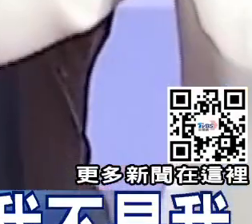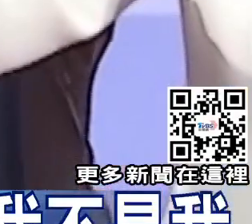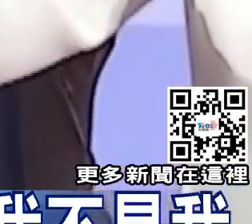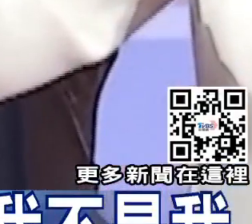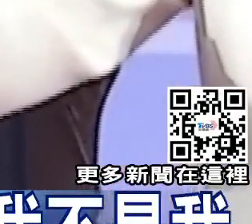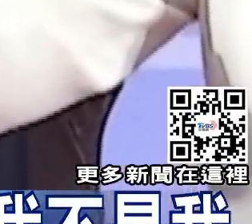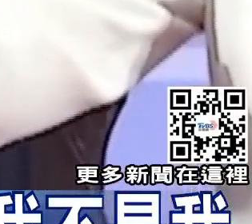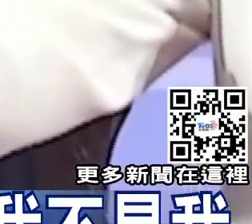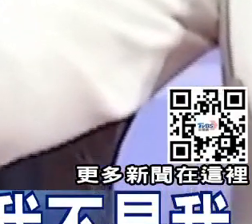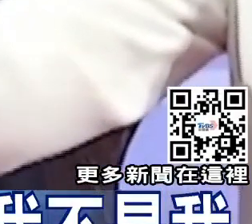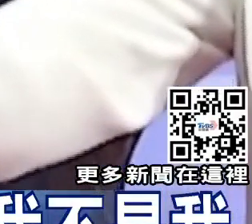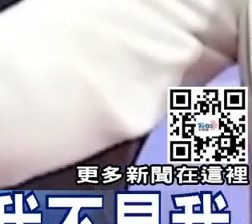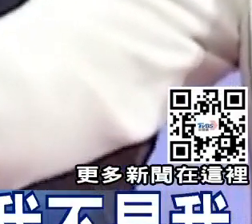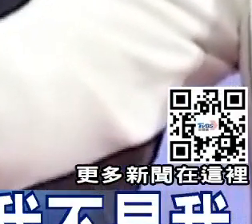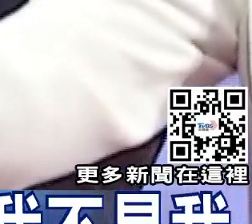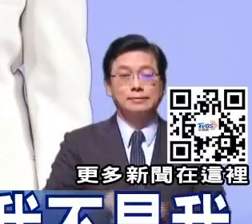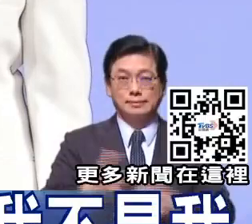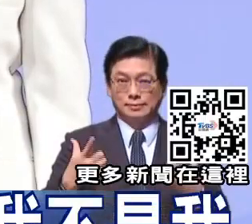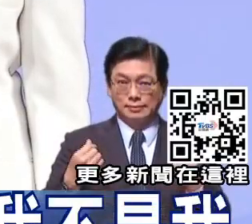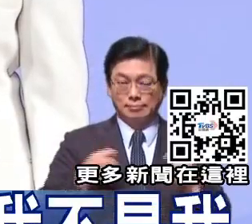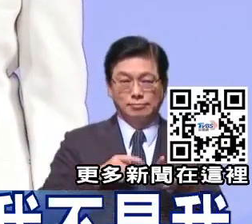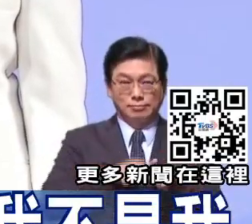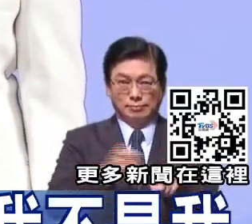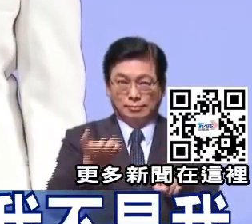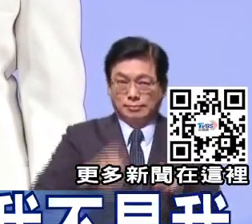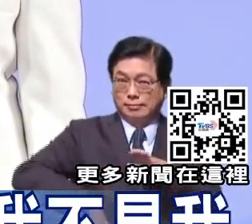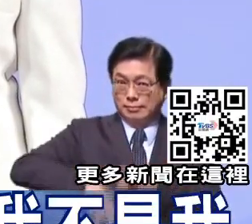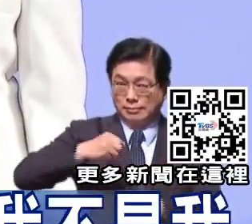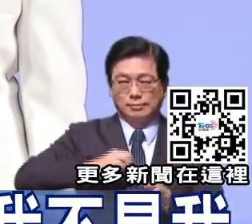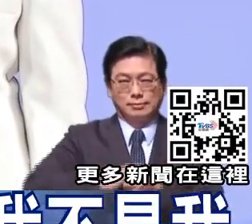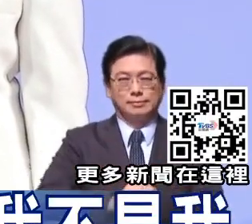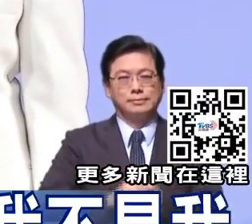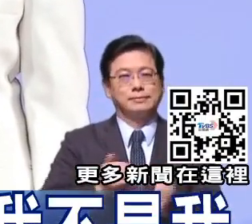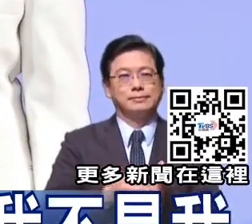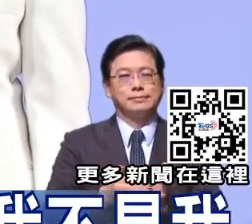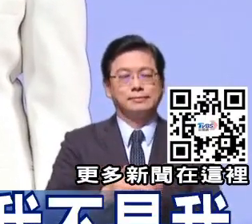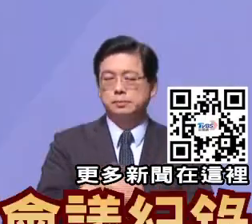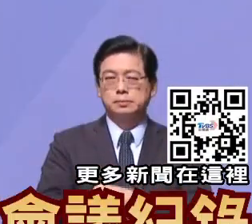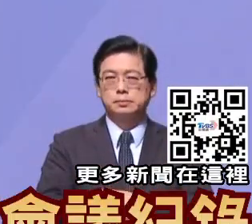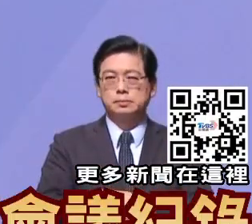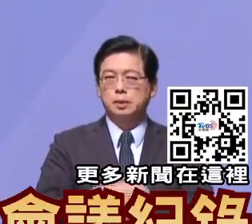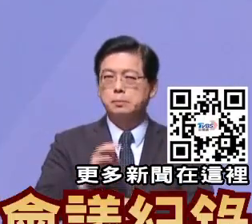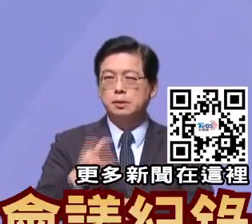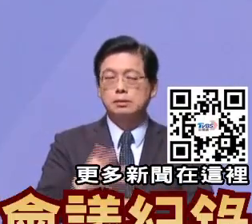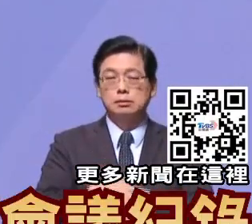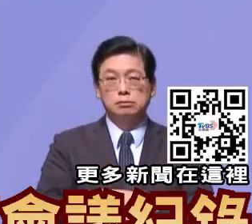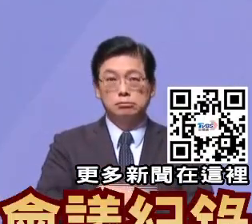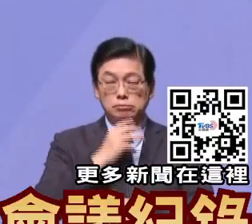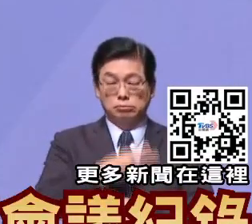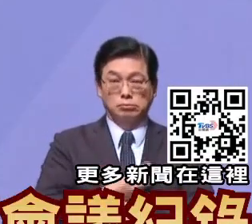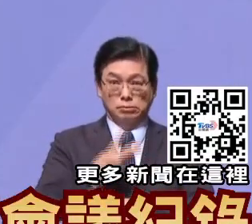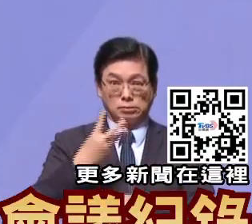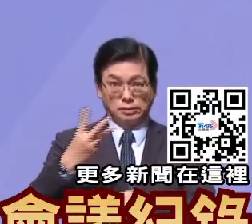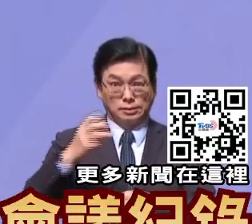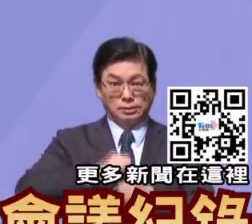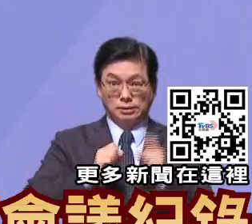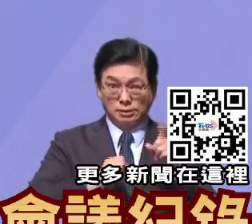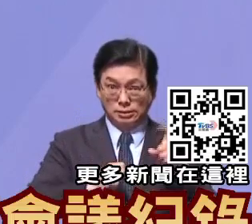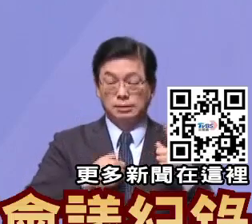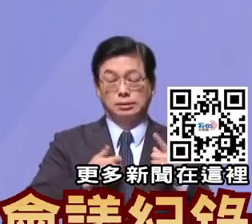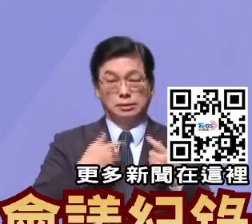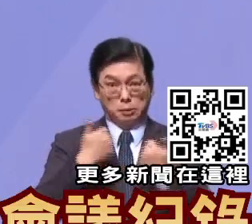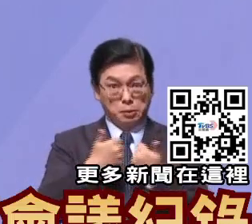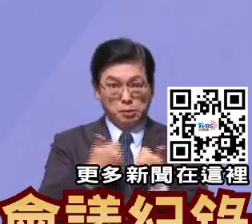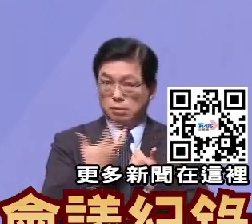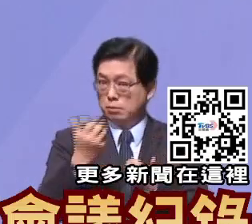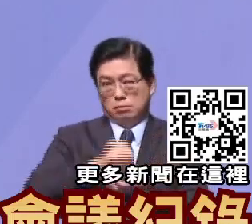先礼后兵，辩论一开始就火花四射，疫情果然成为主战场。 为什么3+11的关键会议